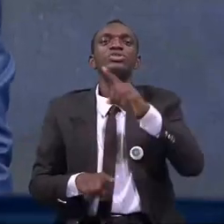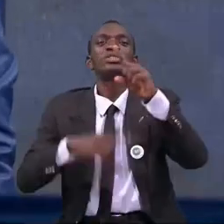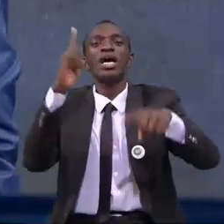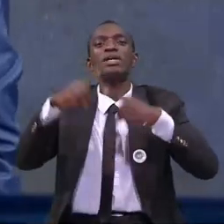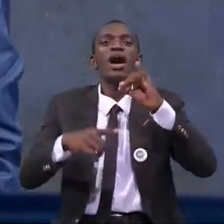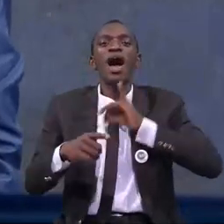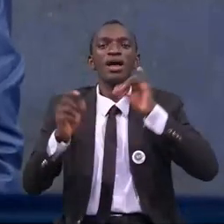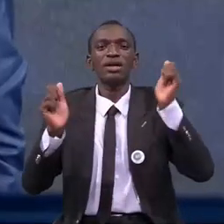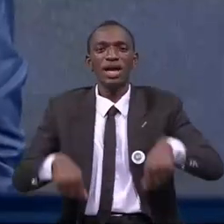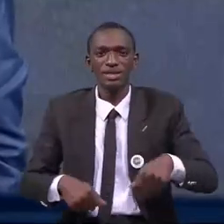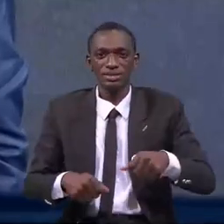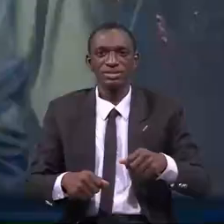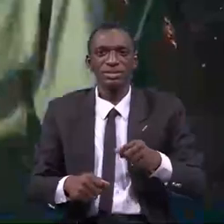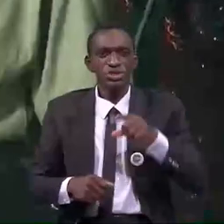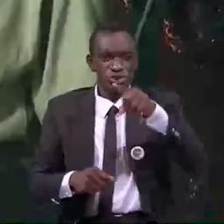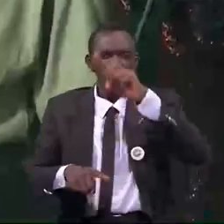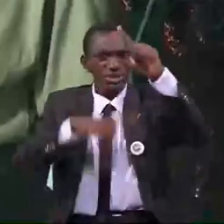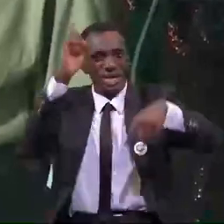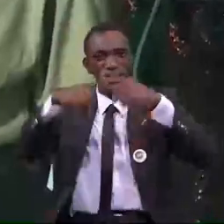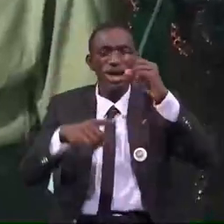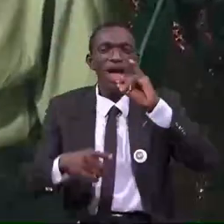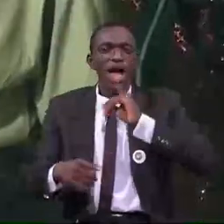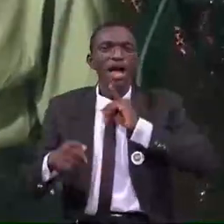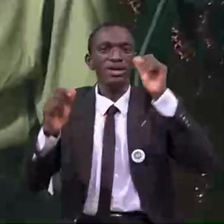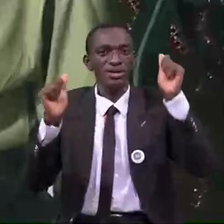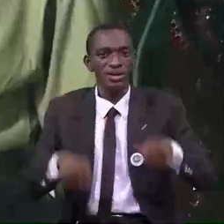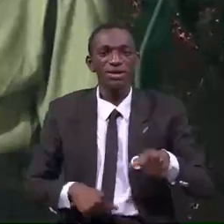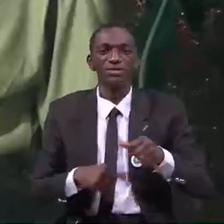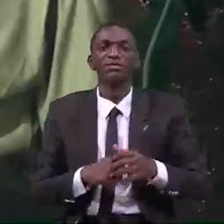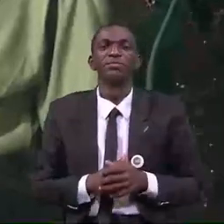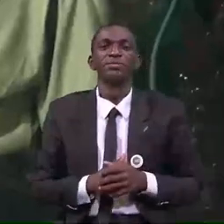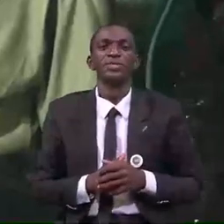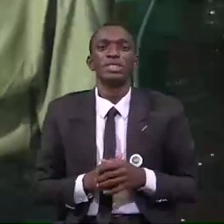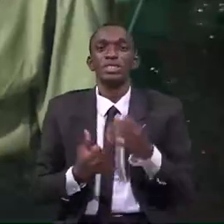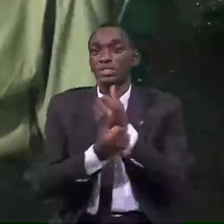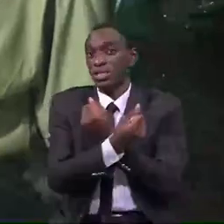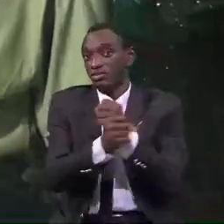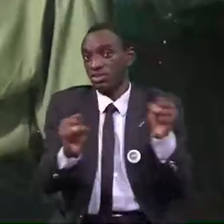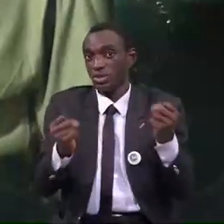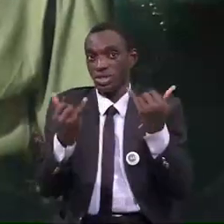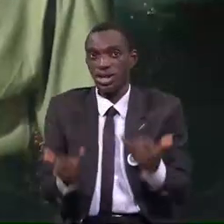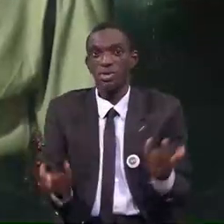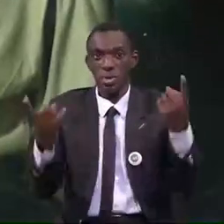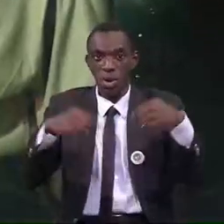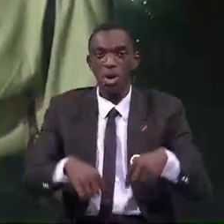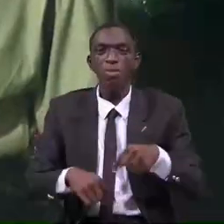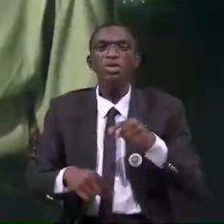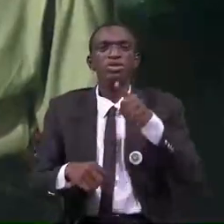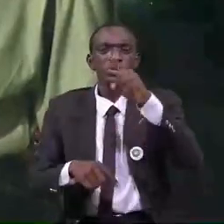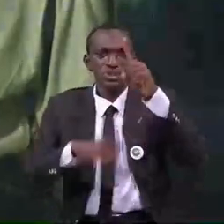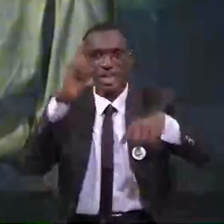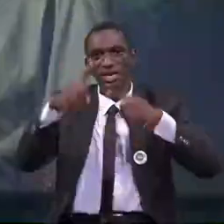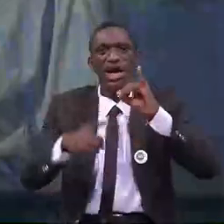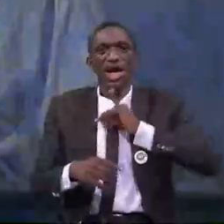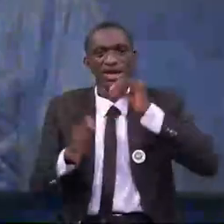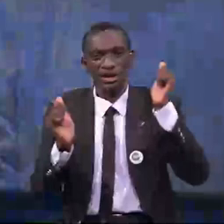peux il faut dire je peux le salut est venu je